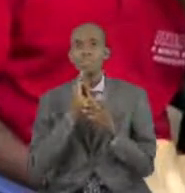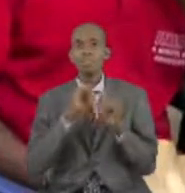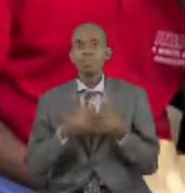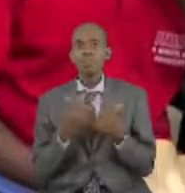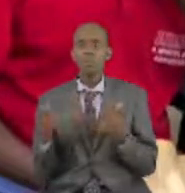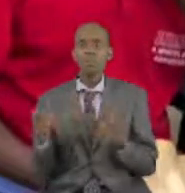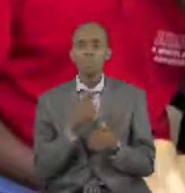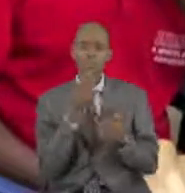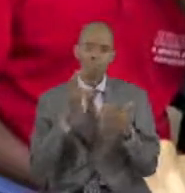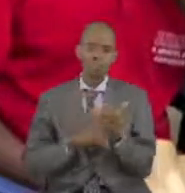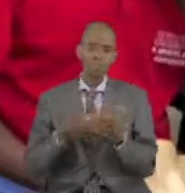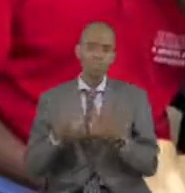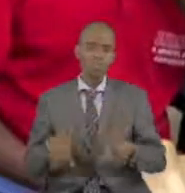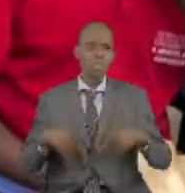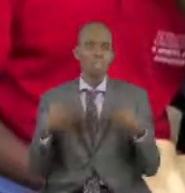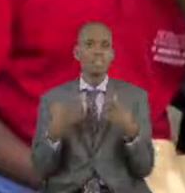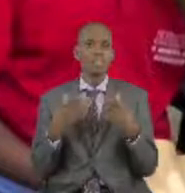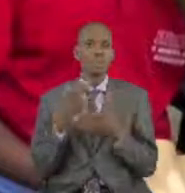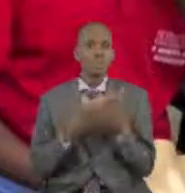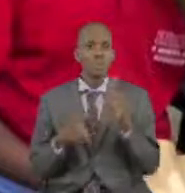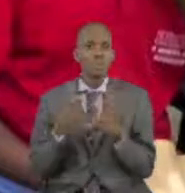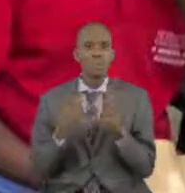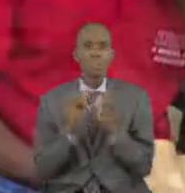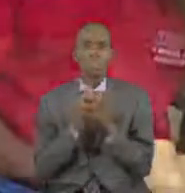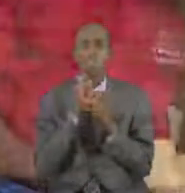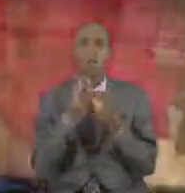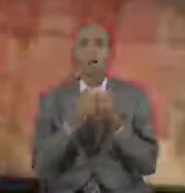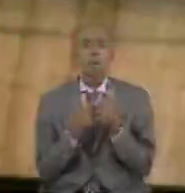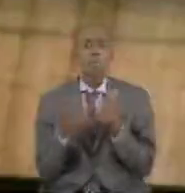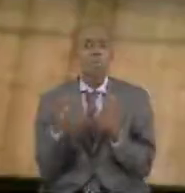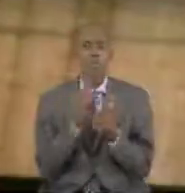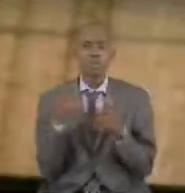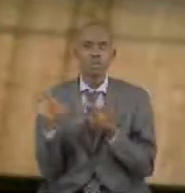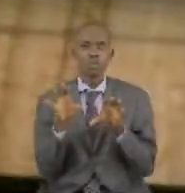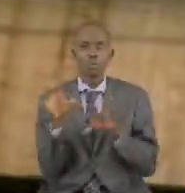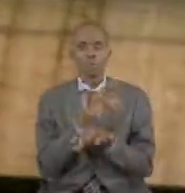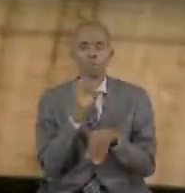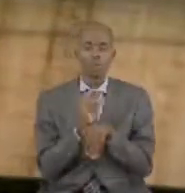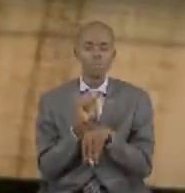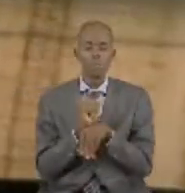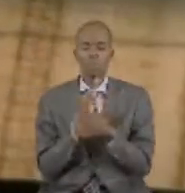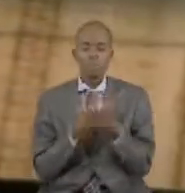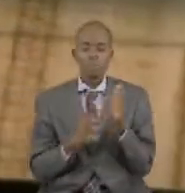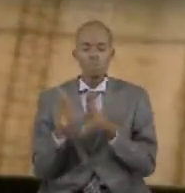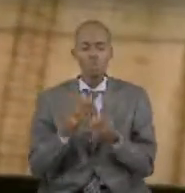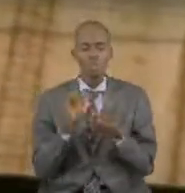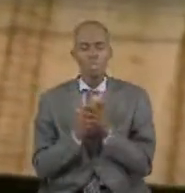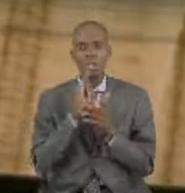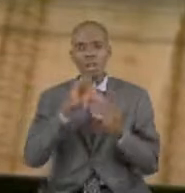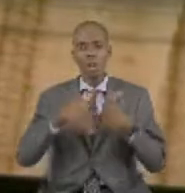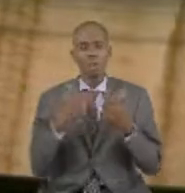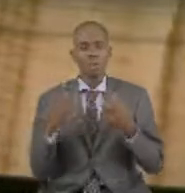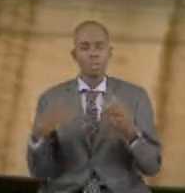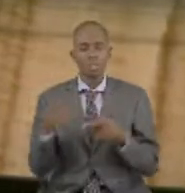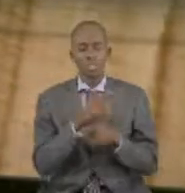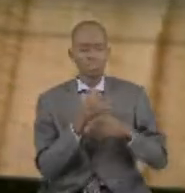le gel revivre certaines personnes c'est comme ça et il le faut leur travail certaines personnes c'est comme ça ils bâtissent lots